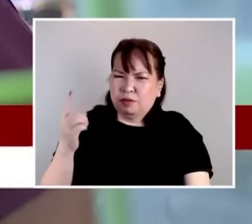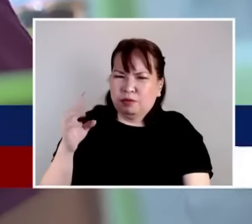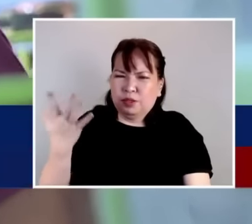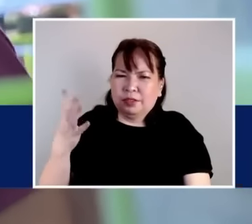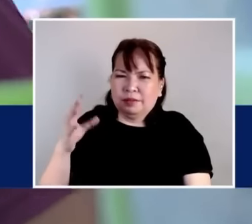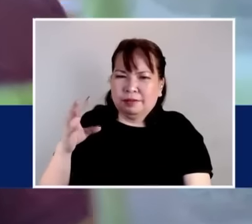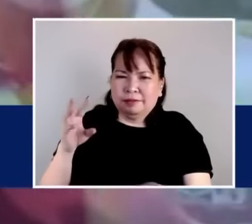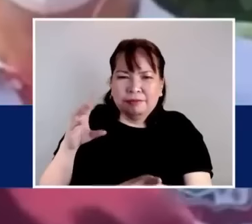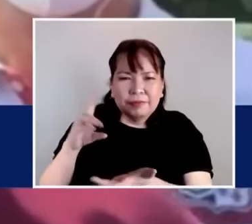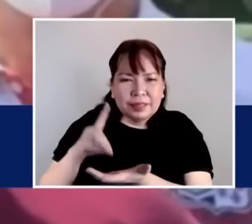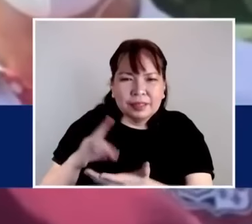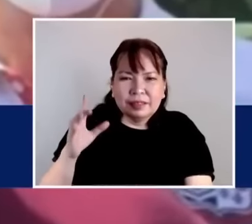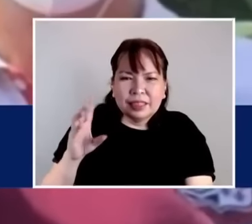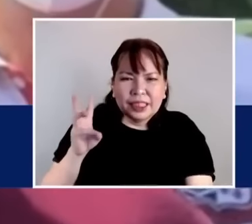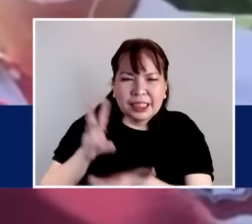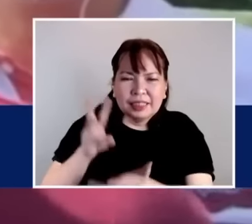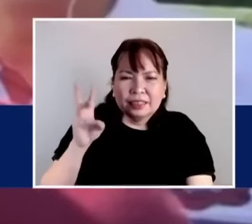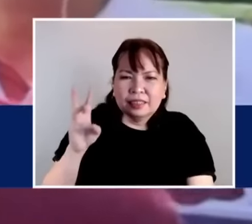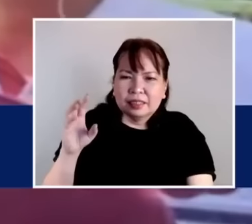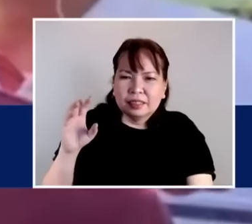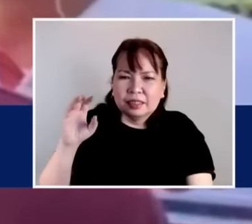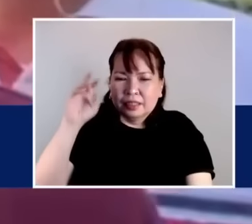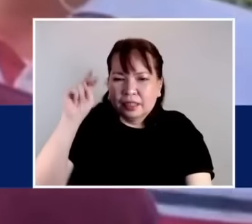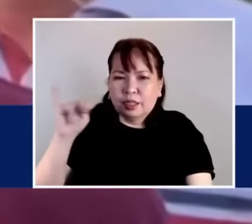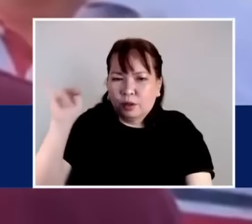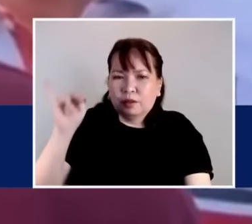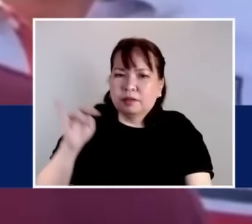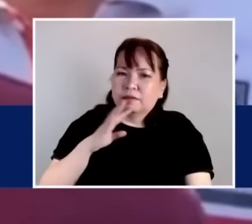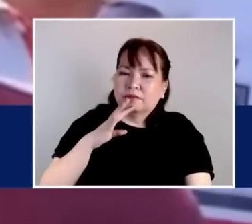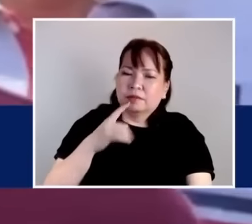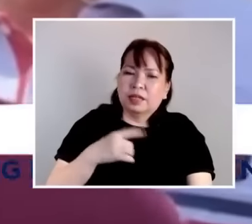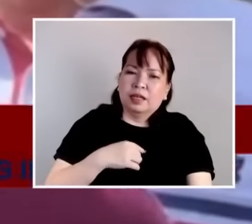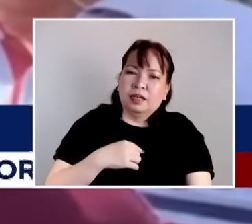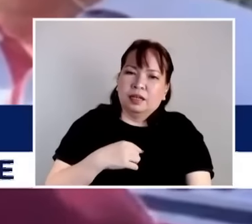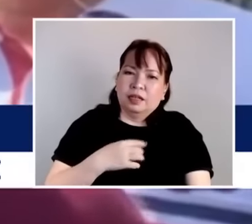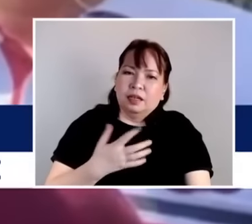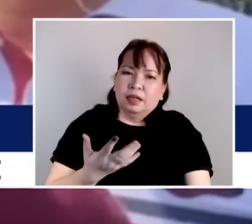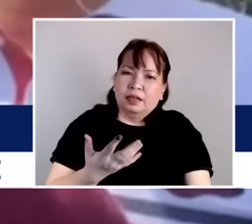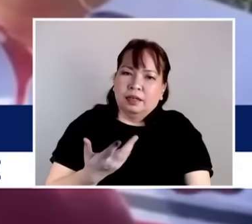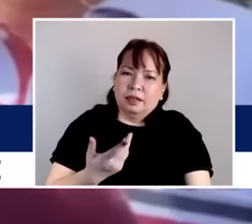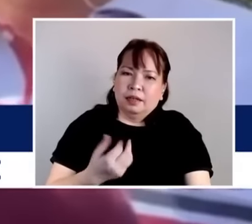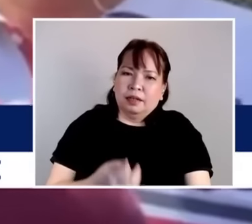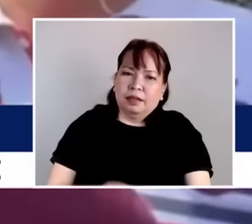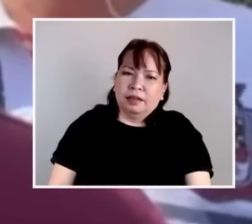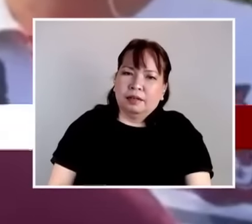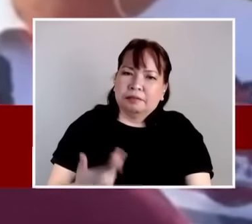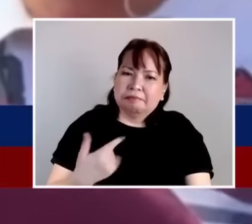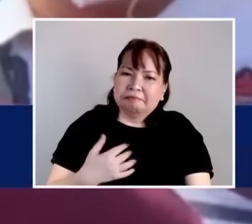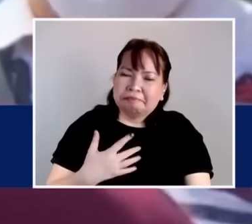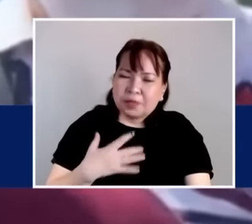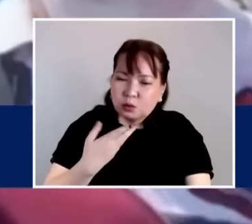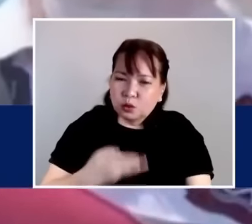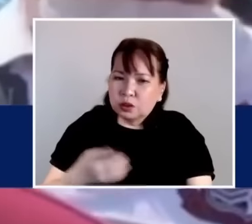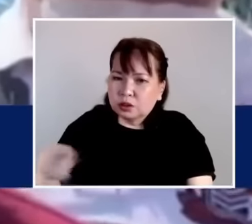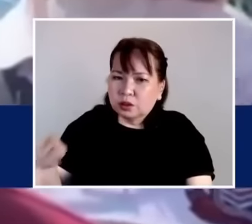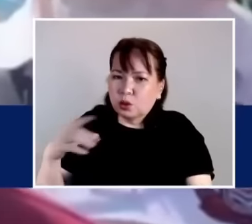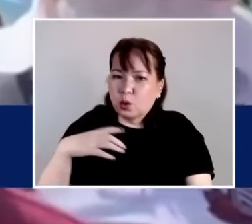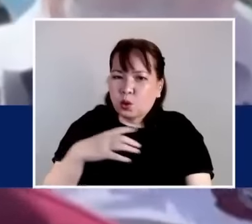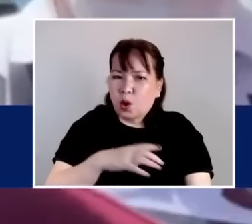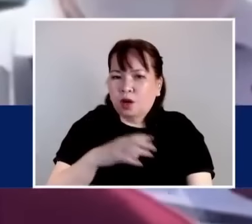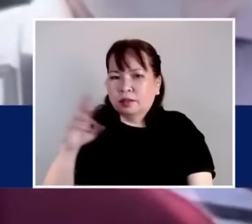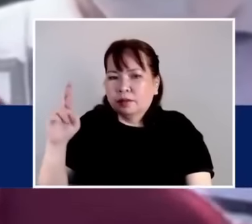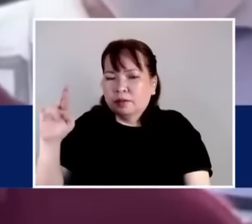Norte. I would like to wish my, I suppose you could call her my political competitor, Congressman Ria Farinas,